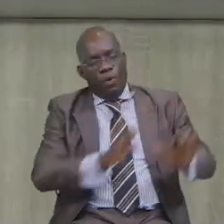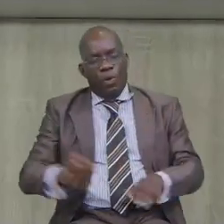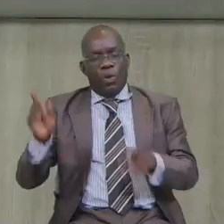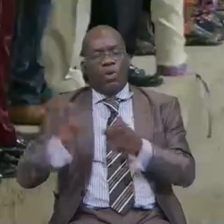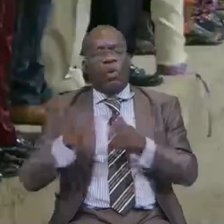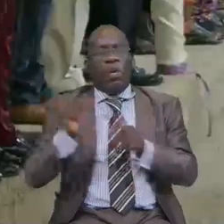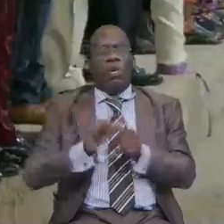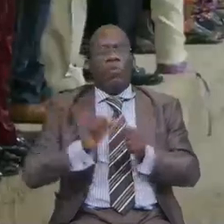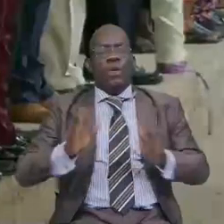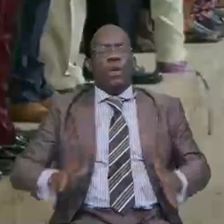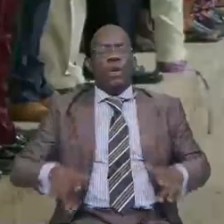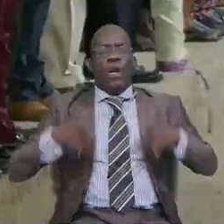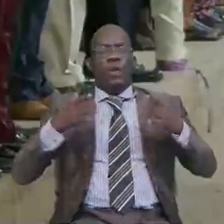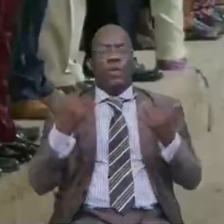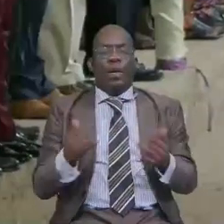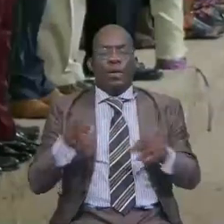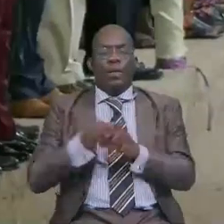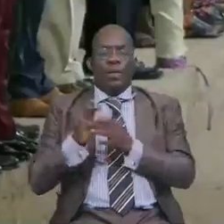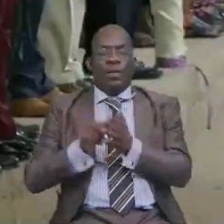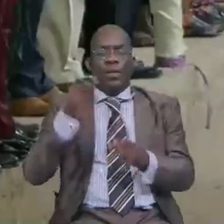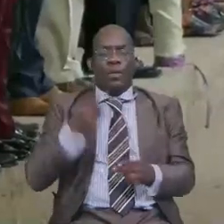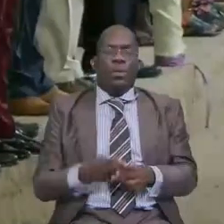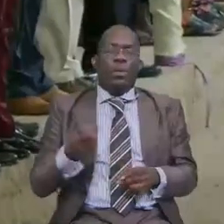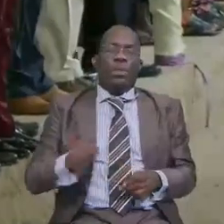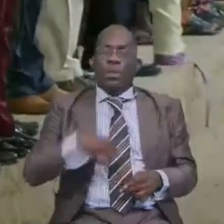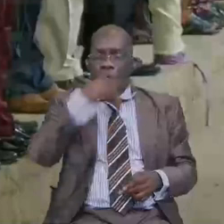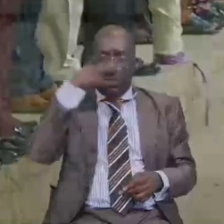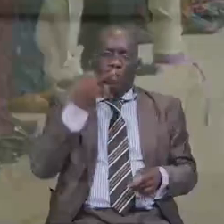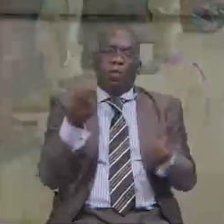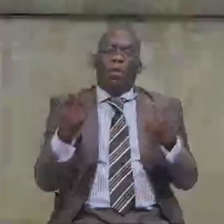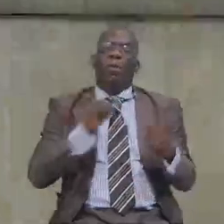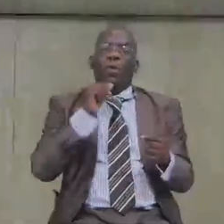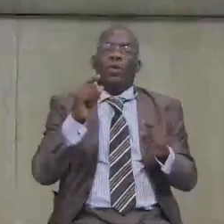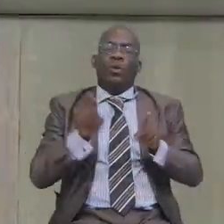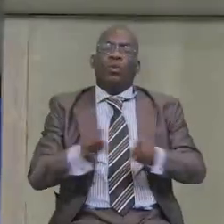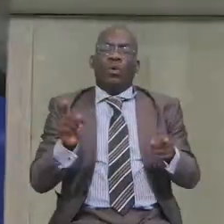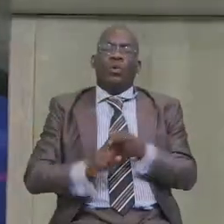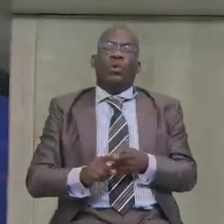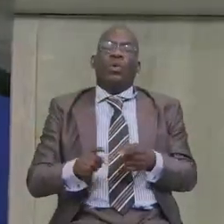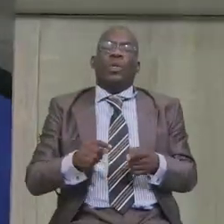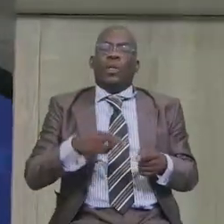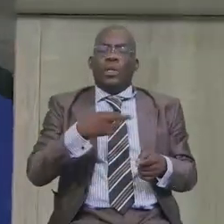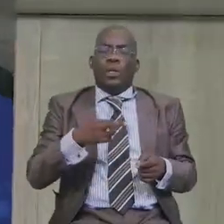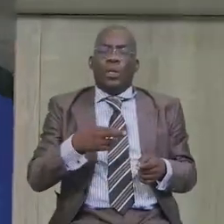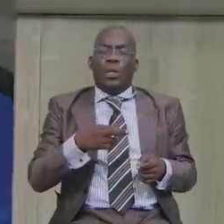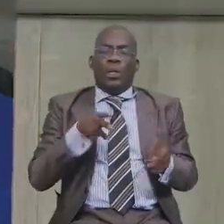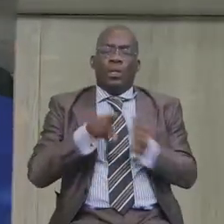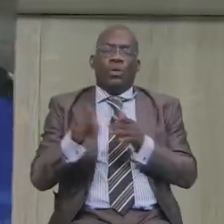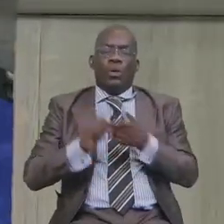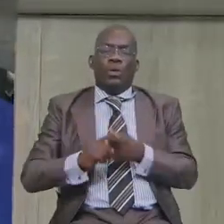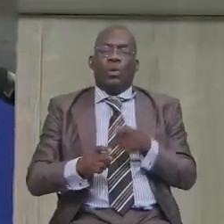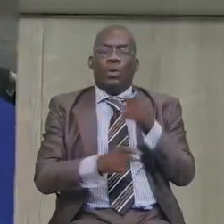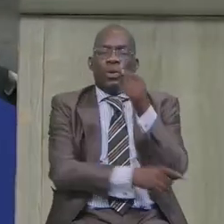nom de Jésus. Le voleur ne vient que pour dérober, tuer, dérober. Mais Christ est